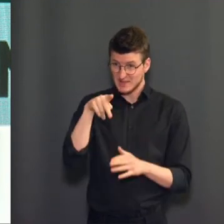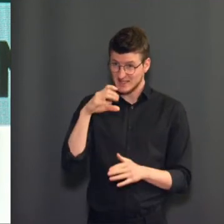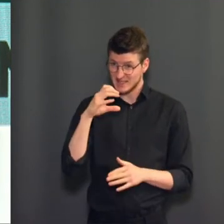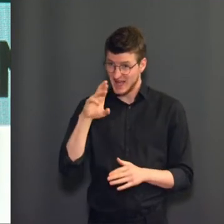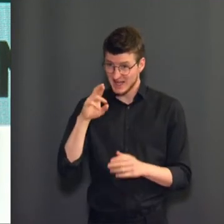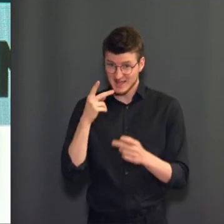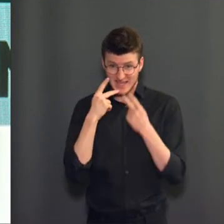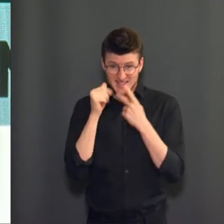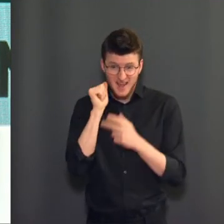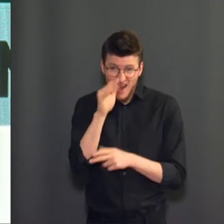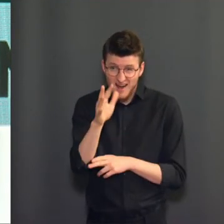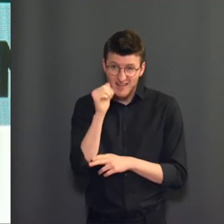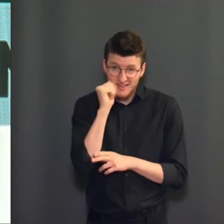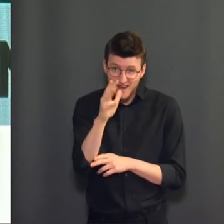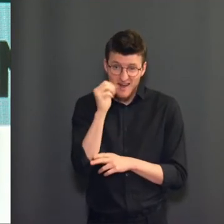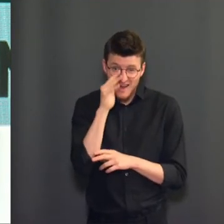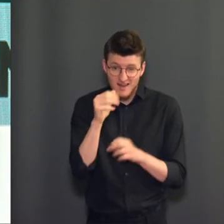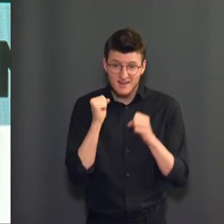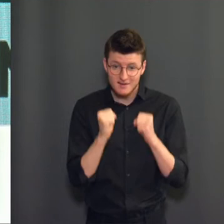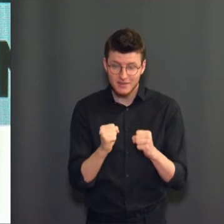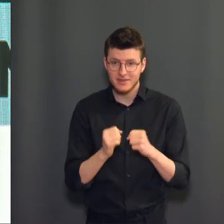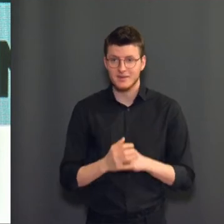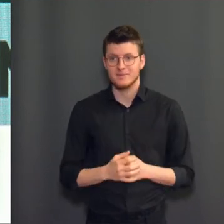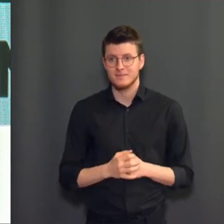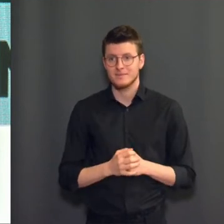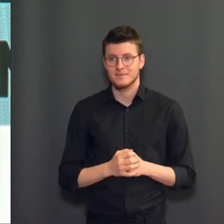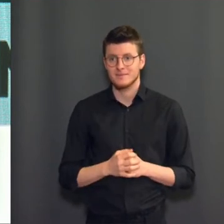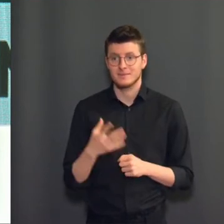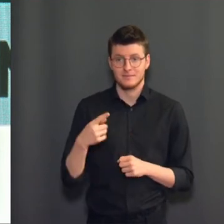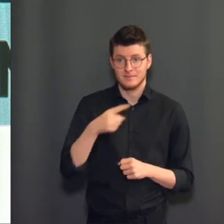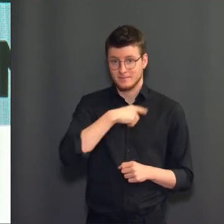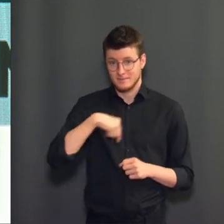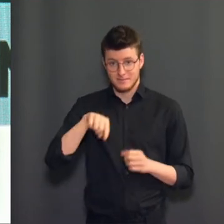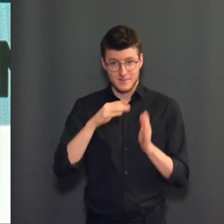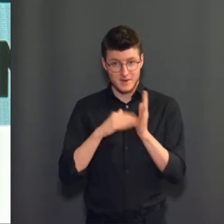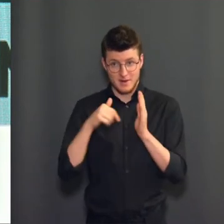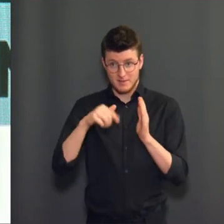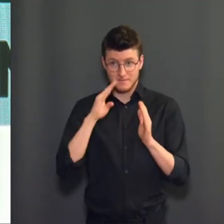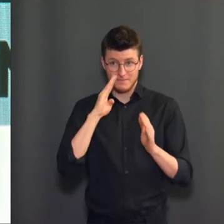zijn testcentra beschikbaar voor onze mensen in het hele land.